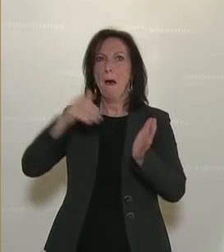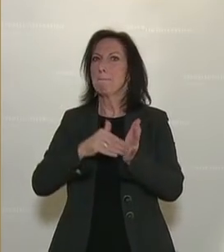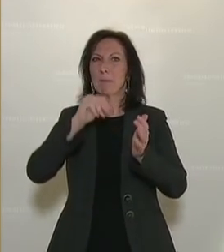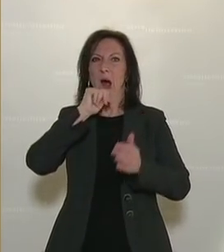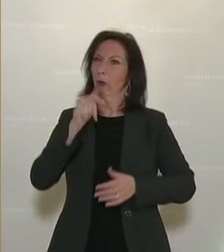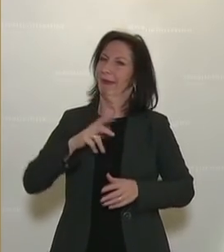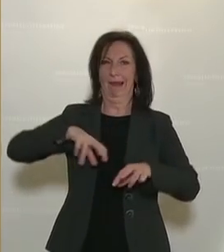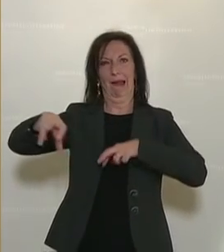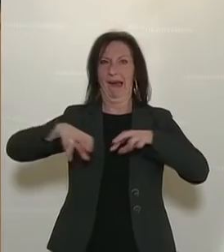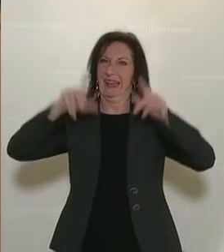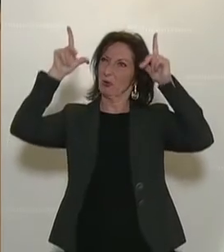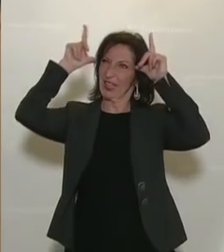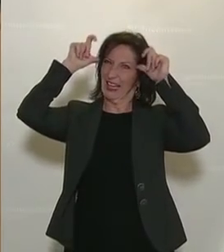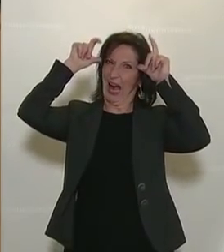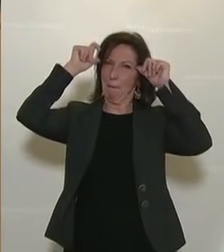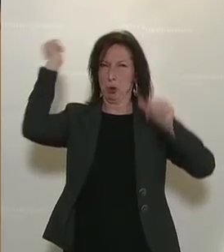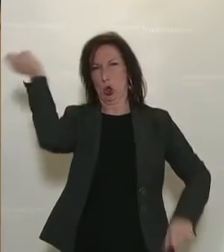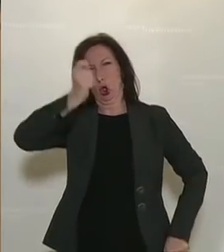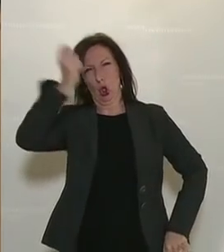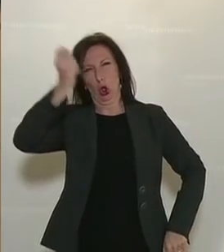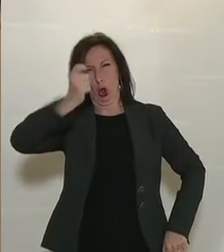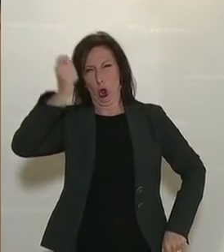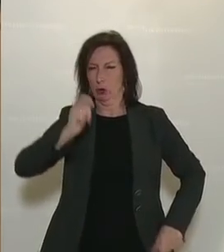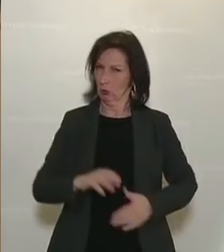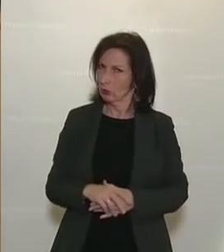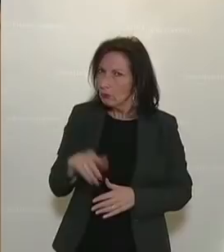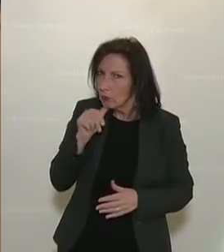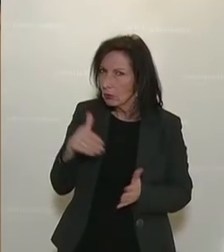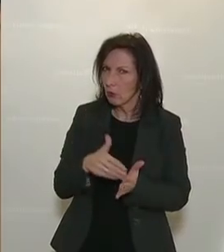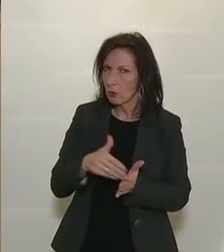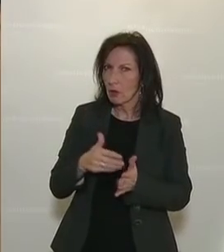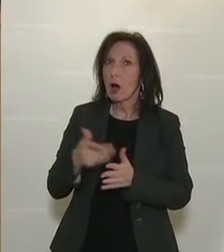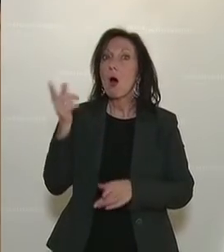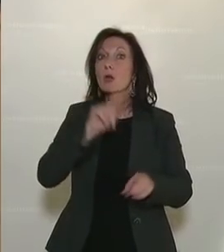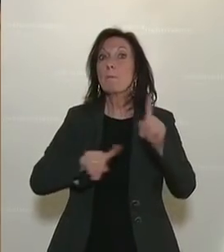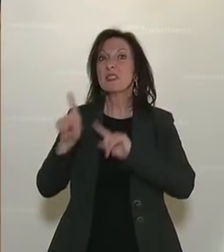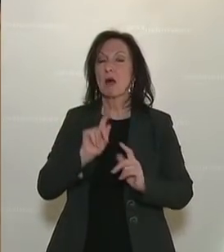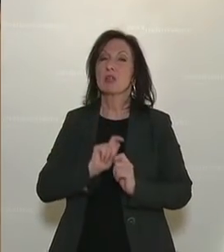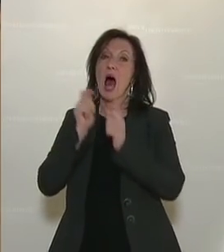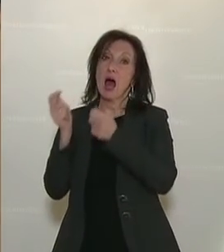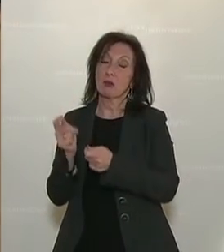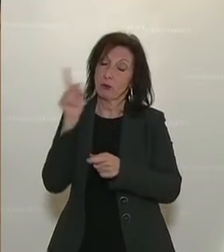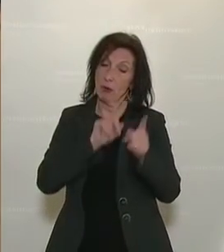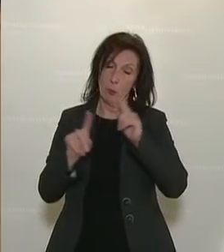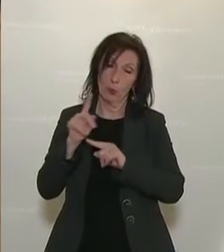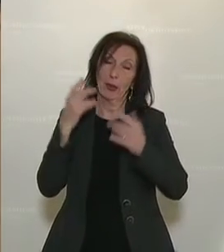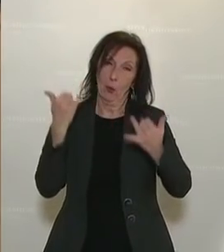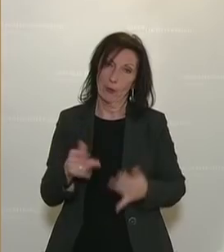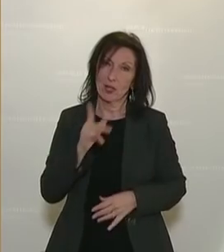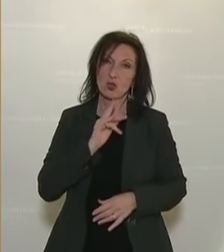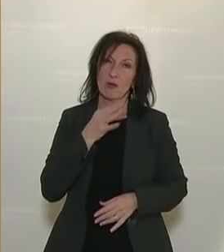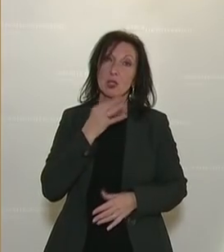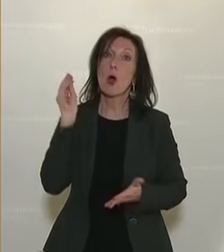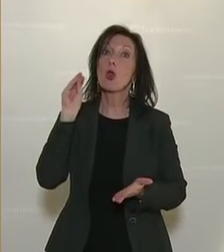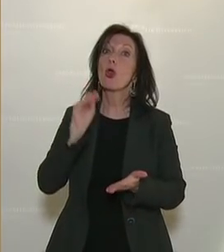Regierungskrampus, der ihnen immer wieder die Rute ins Fenster stellt und ihnen droht. Und der Misstrauensantrag wird vermutlich heute keine Mehrheit finden. Noch